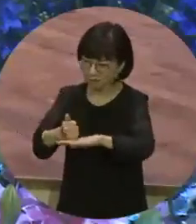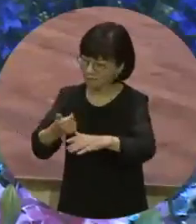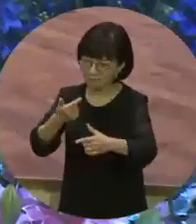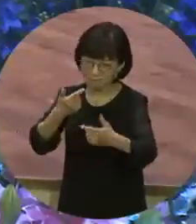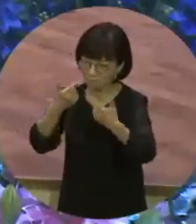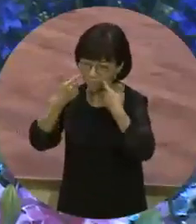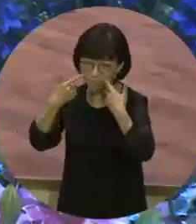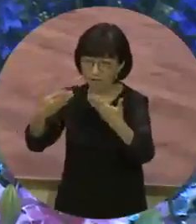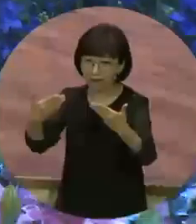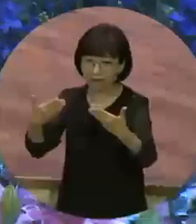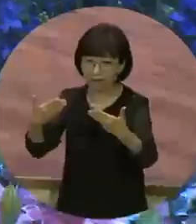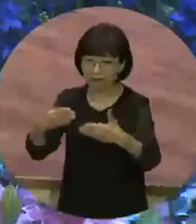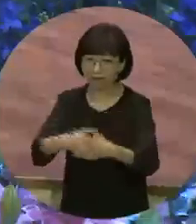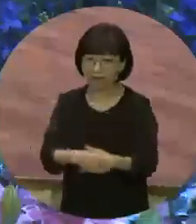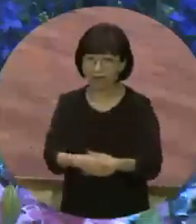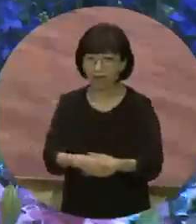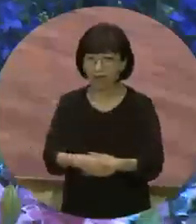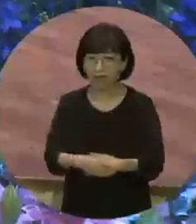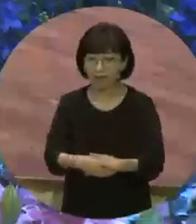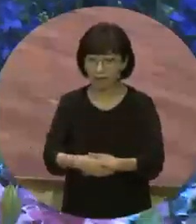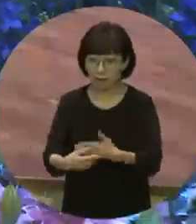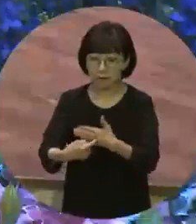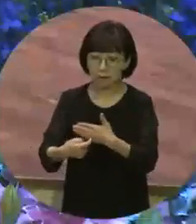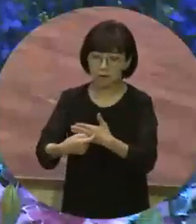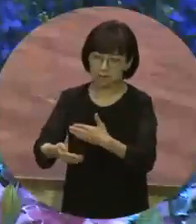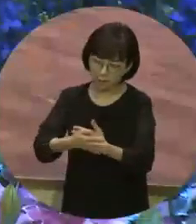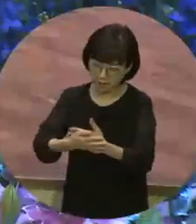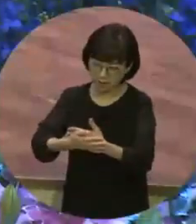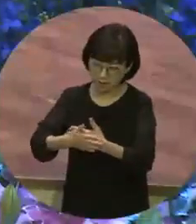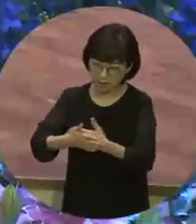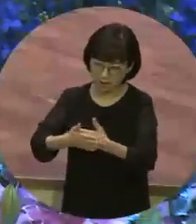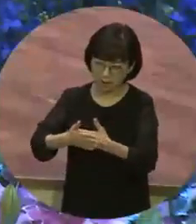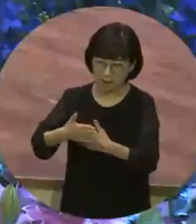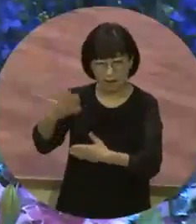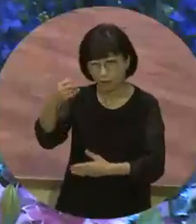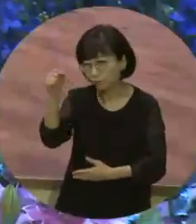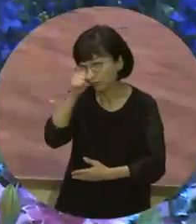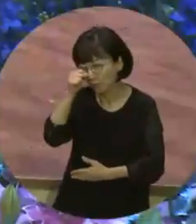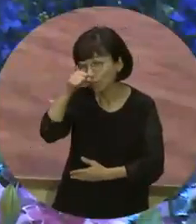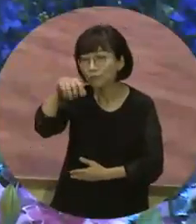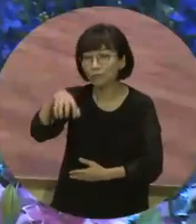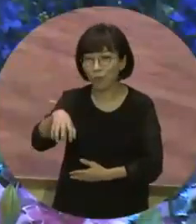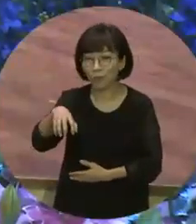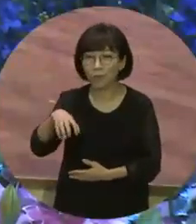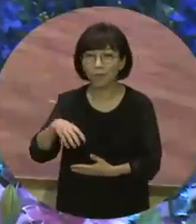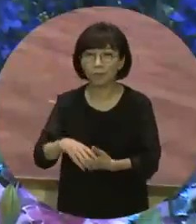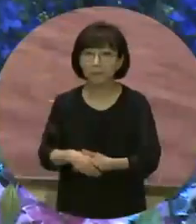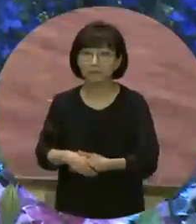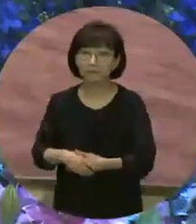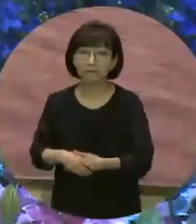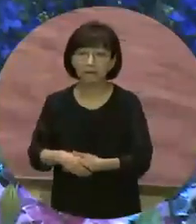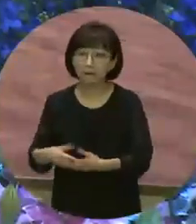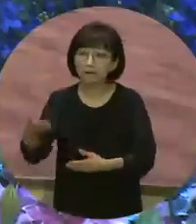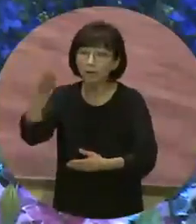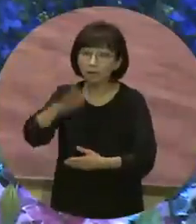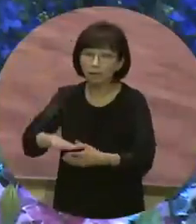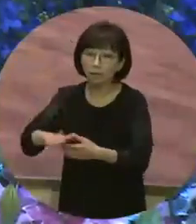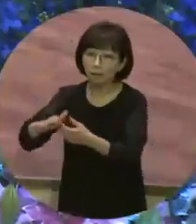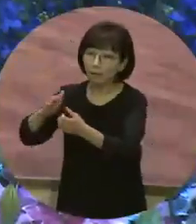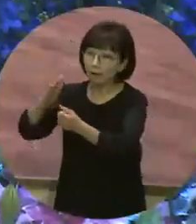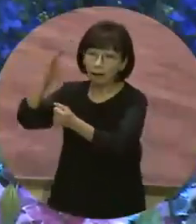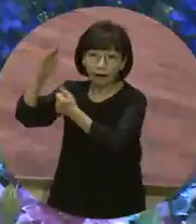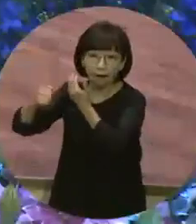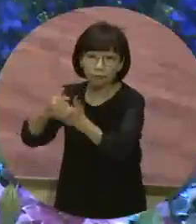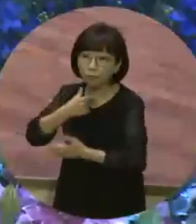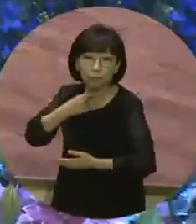성공이 보장된 것처럼 보이는 현실. 그런데 자 이것은 하나님이 원하는 것이